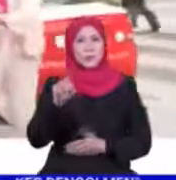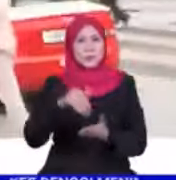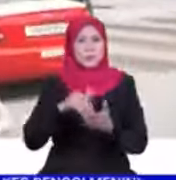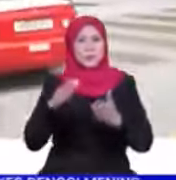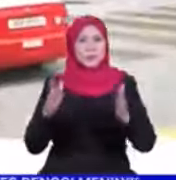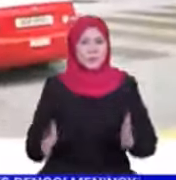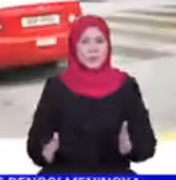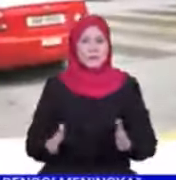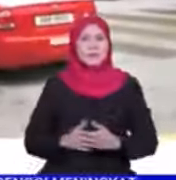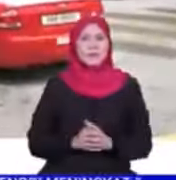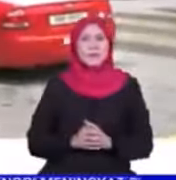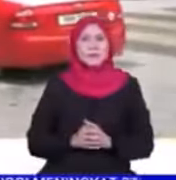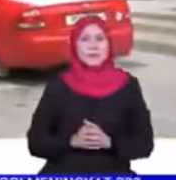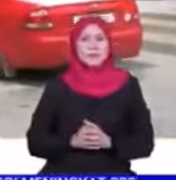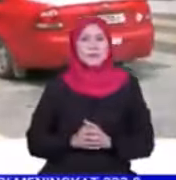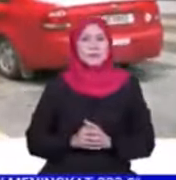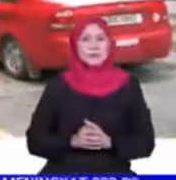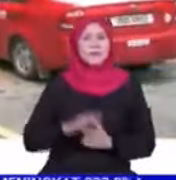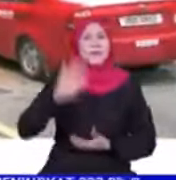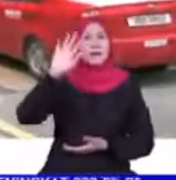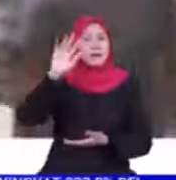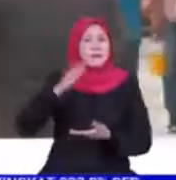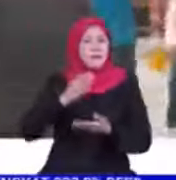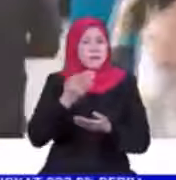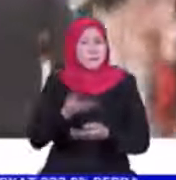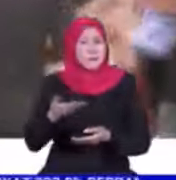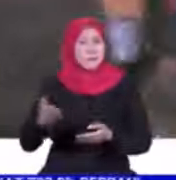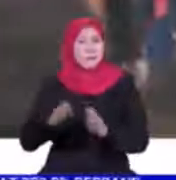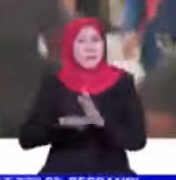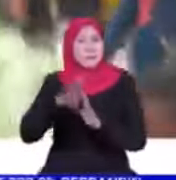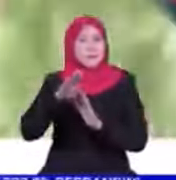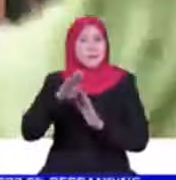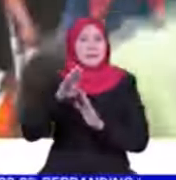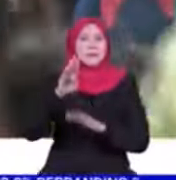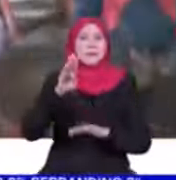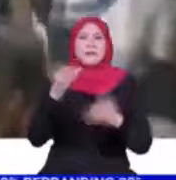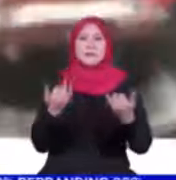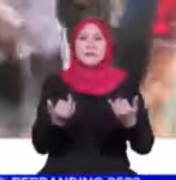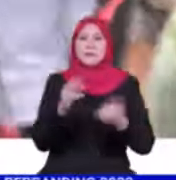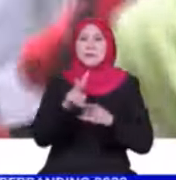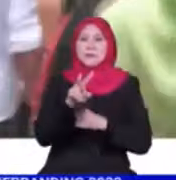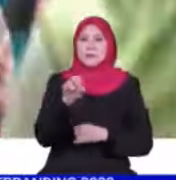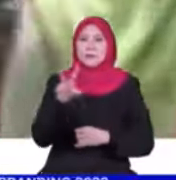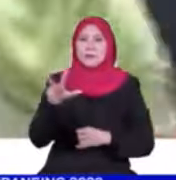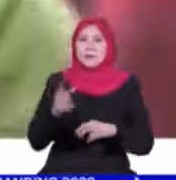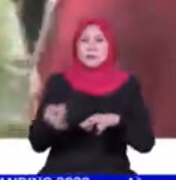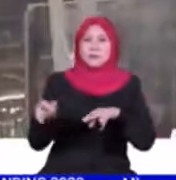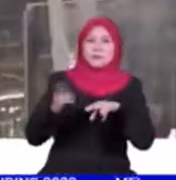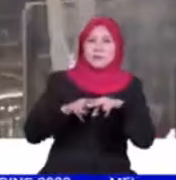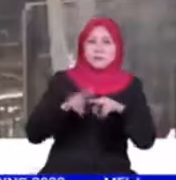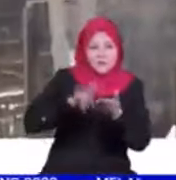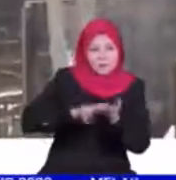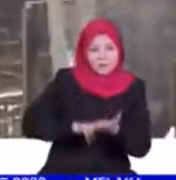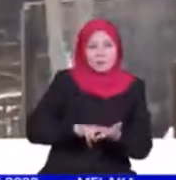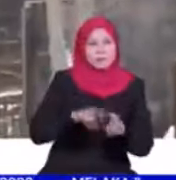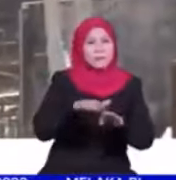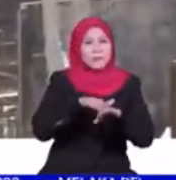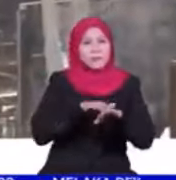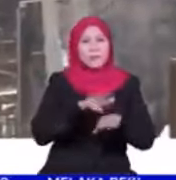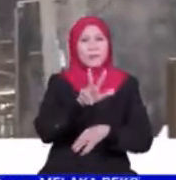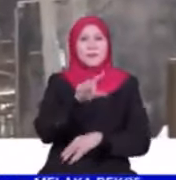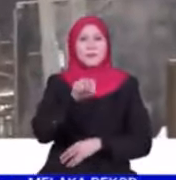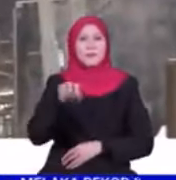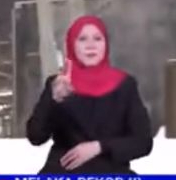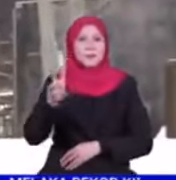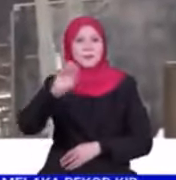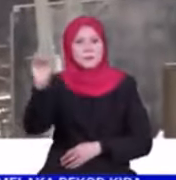596,100 orang. Sementara itu, inflasi Malaysia pada Januari 2023 mencatatkan peningkatan lebih perlahan